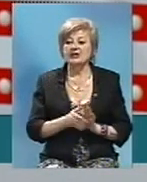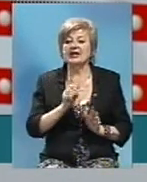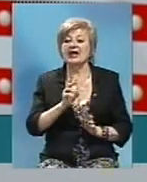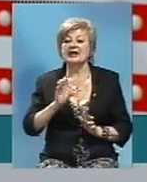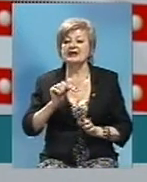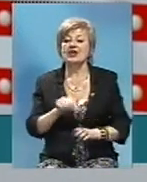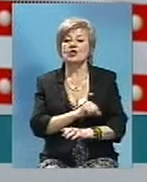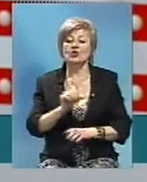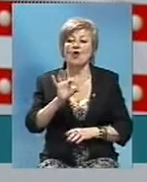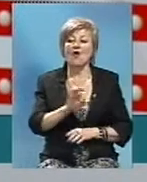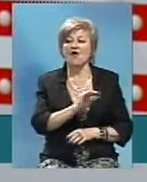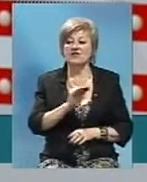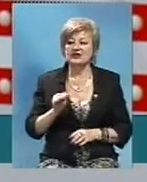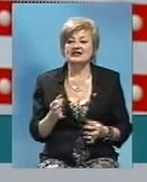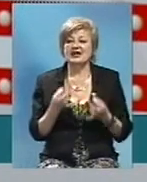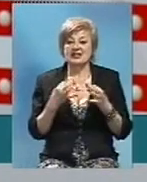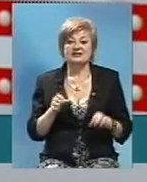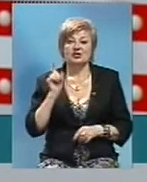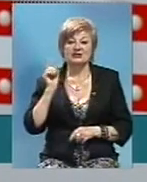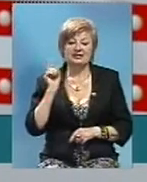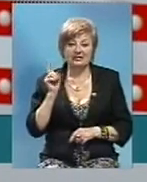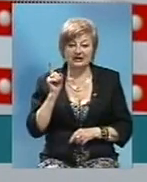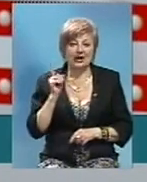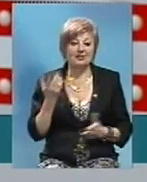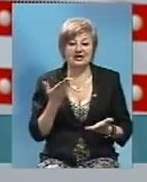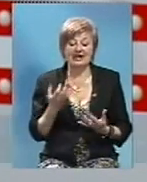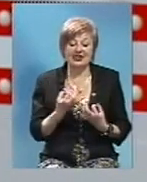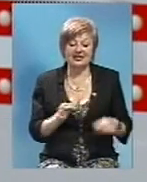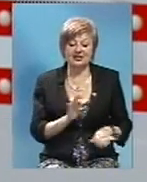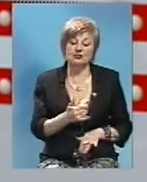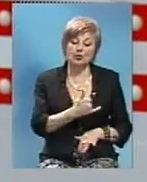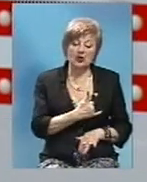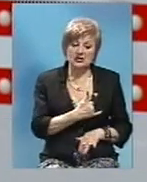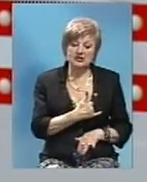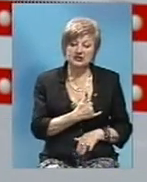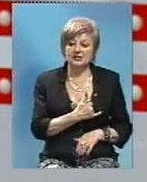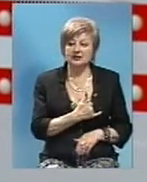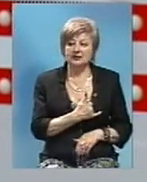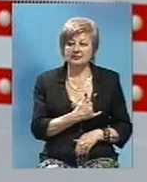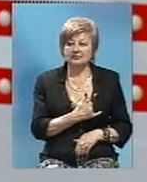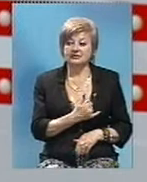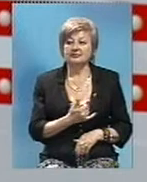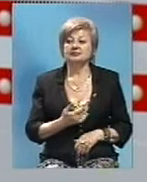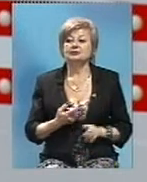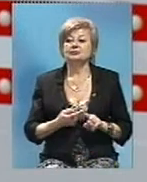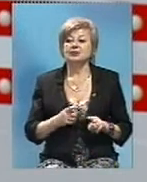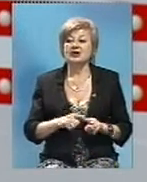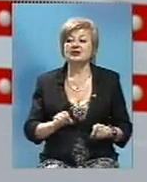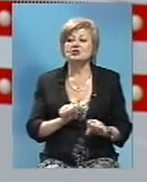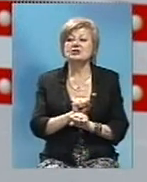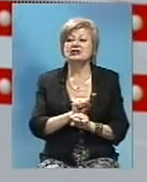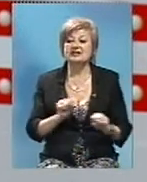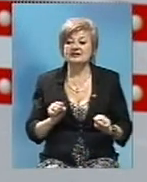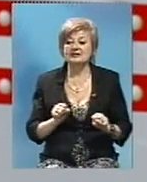наркотики офіційно дозволені там, ті, які не дозволені у нас. Тому, офіційно навіть. Ага. Так. Тому не можна